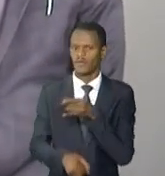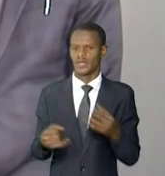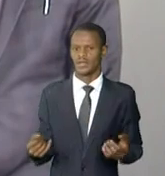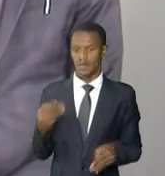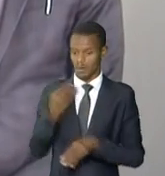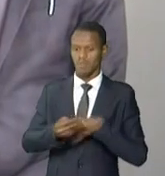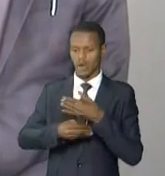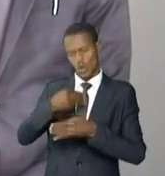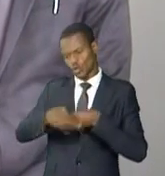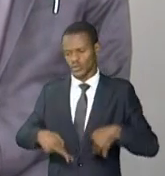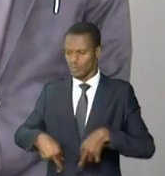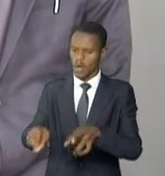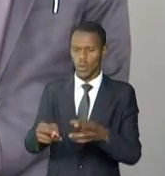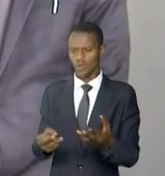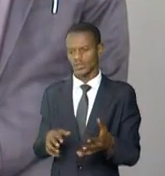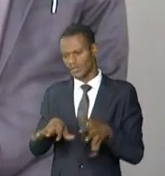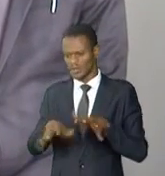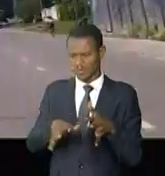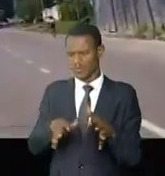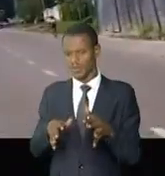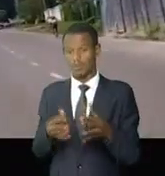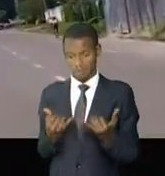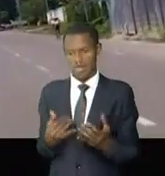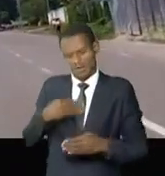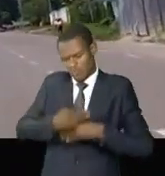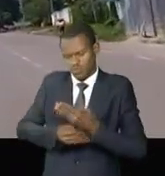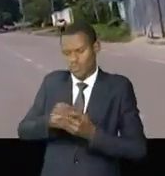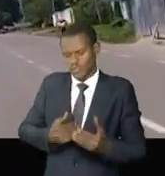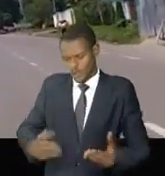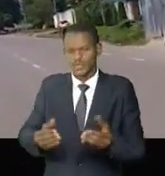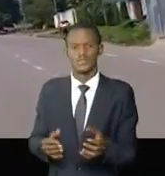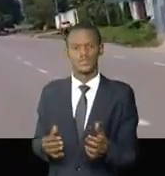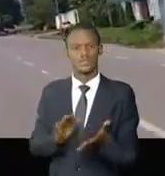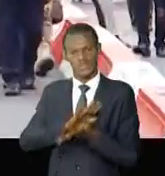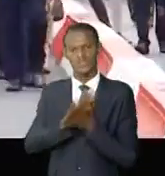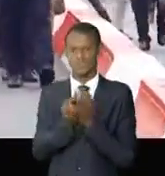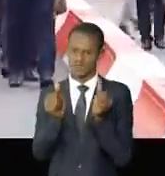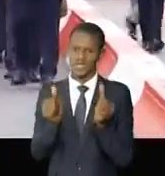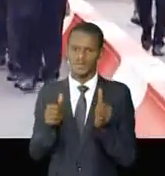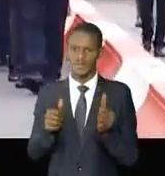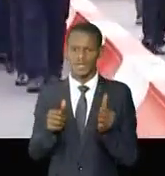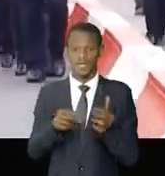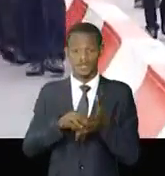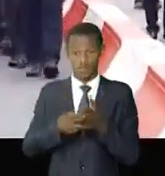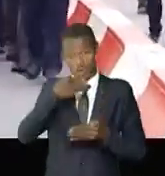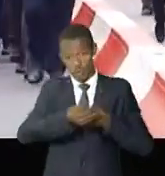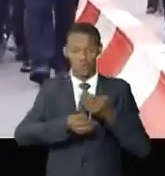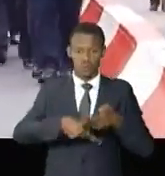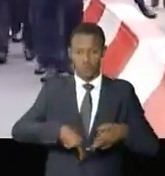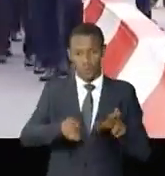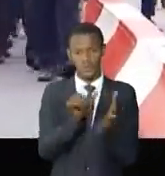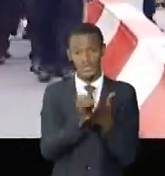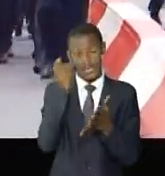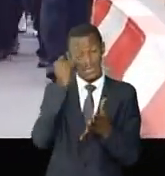vont nécessairement aboutir. La construction de routes étant dans les priorités de la vision du chef de l'État,